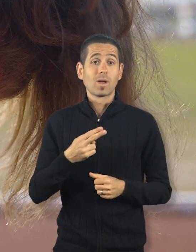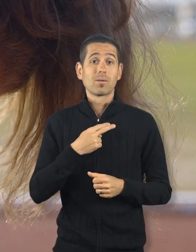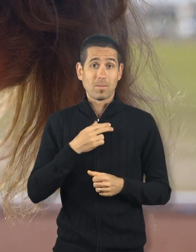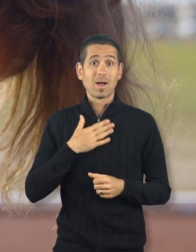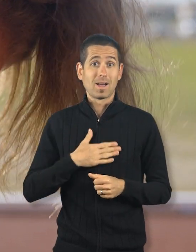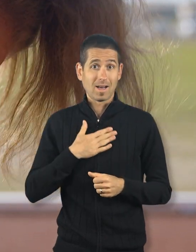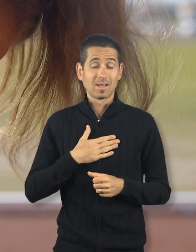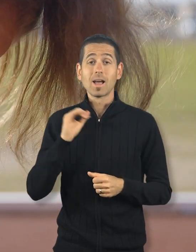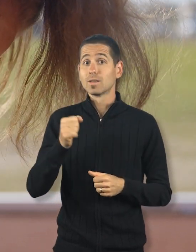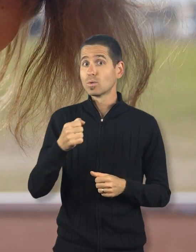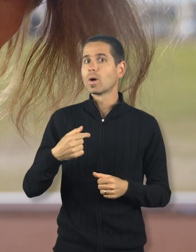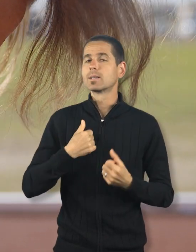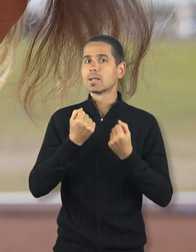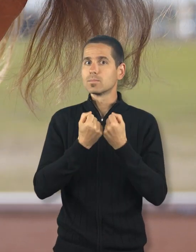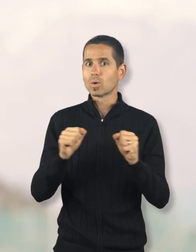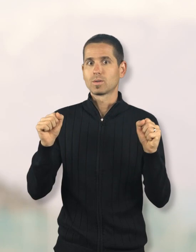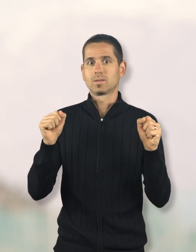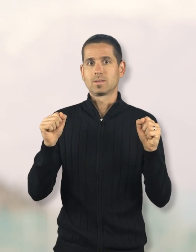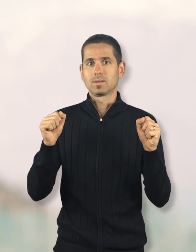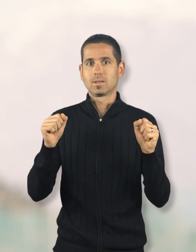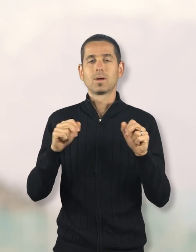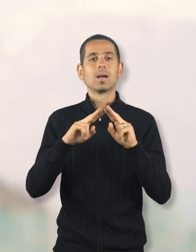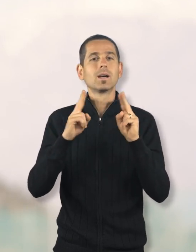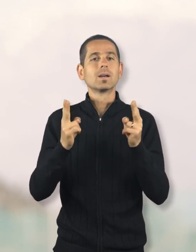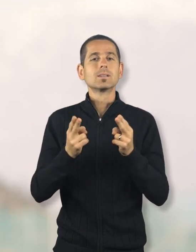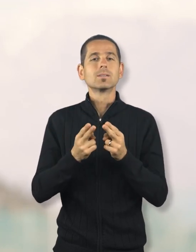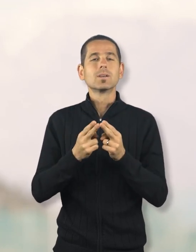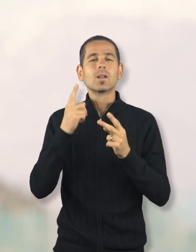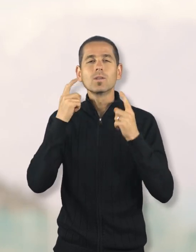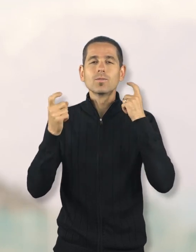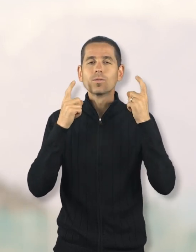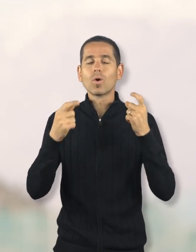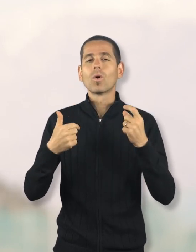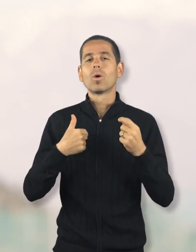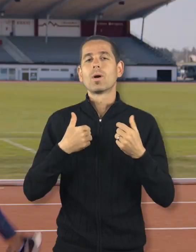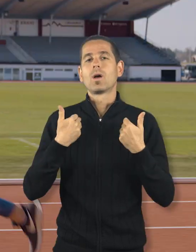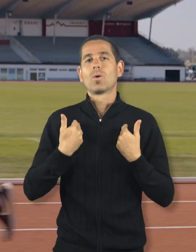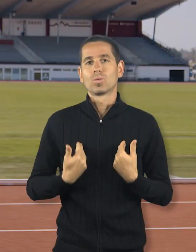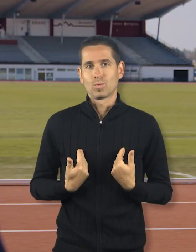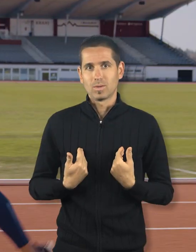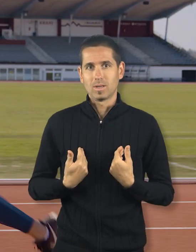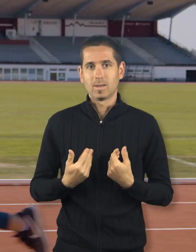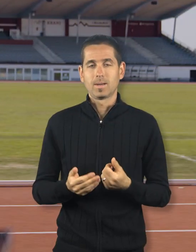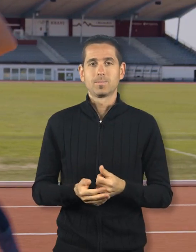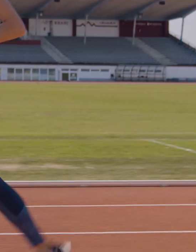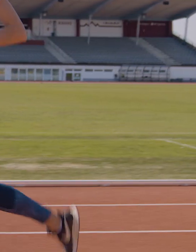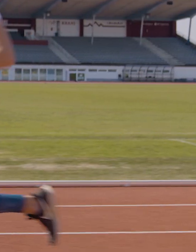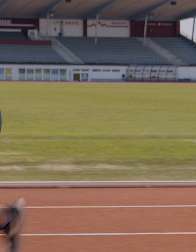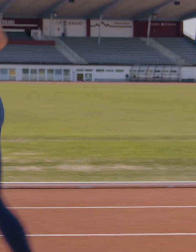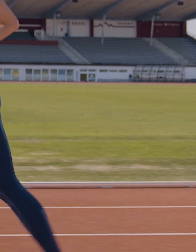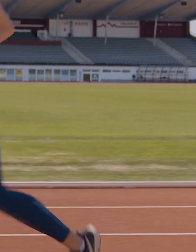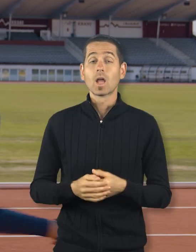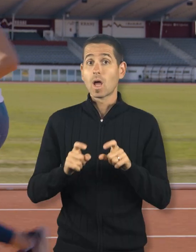To imam rada, ker se sprostim, svet zvokov me utrudi.